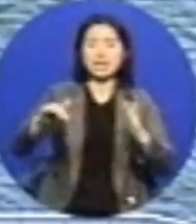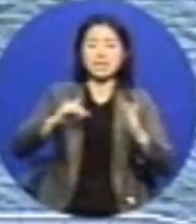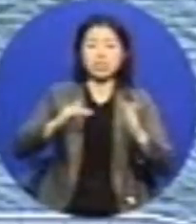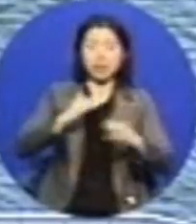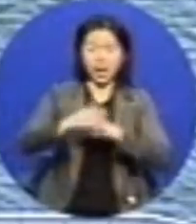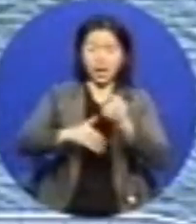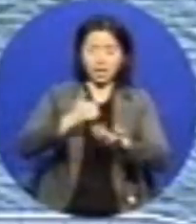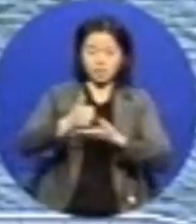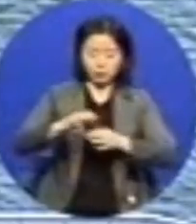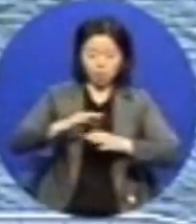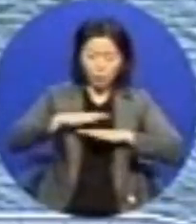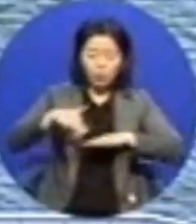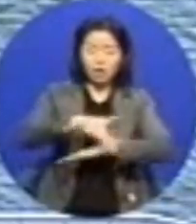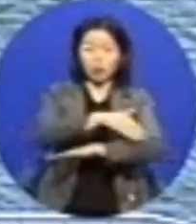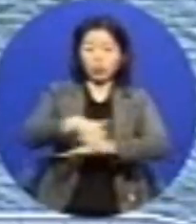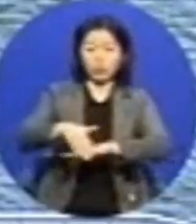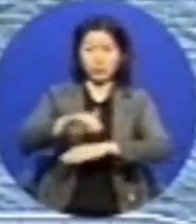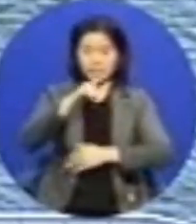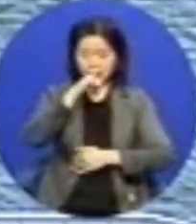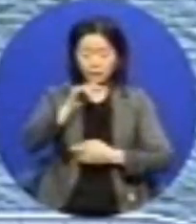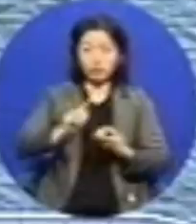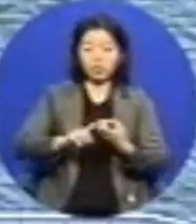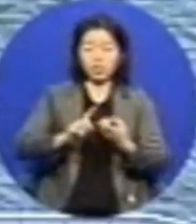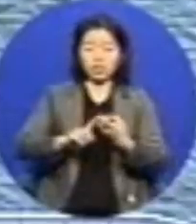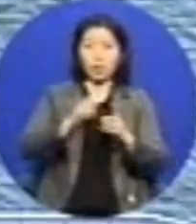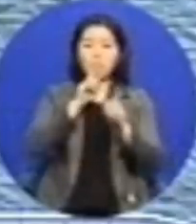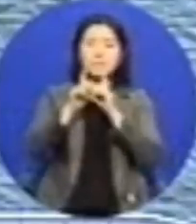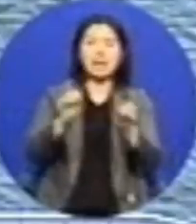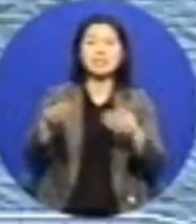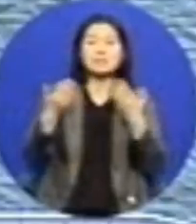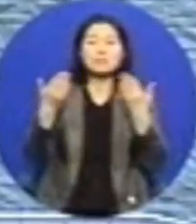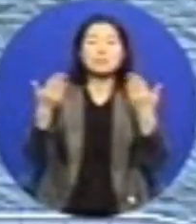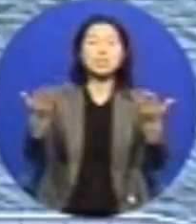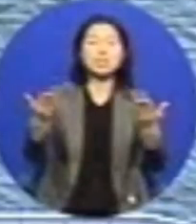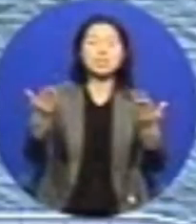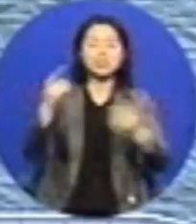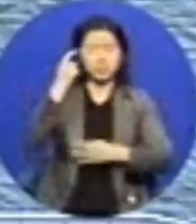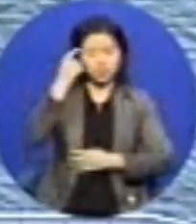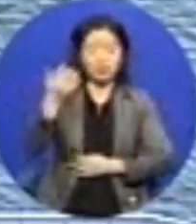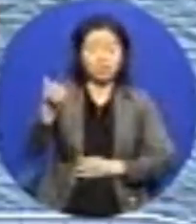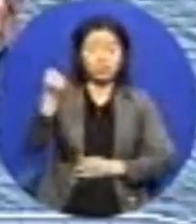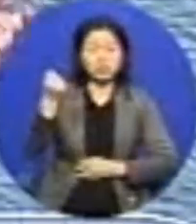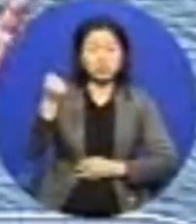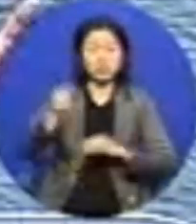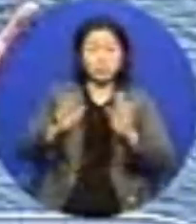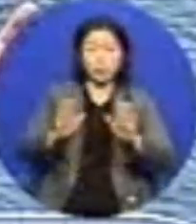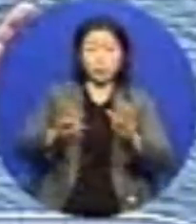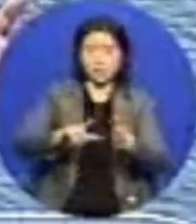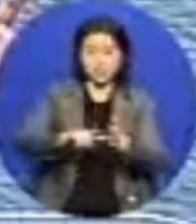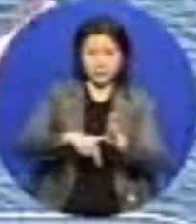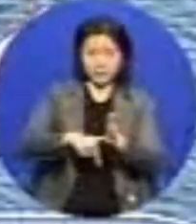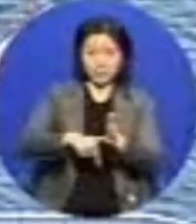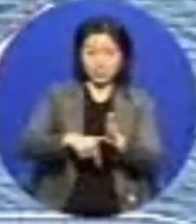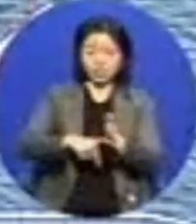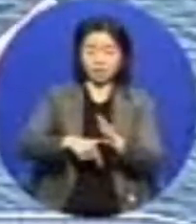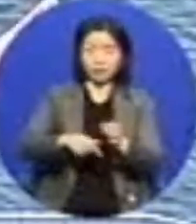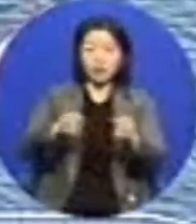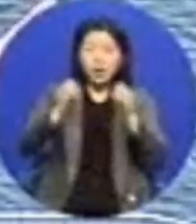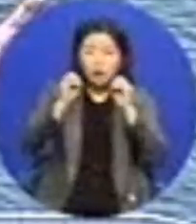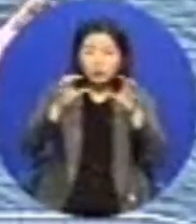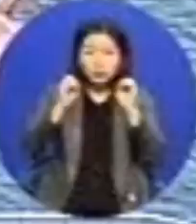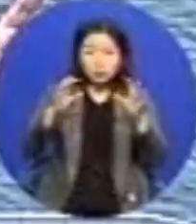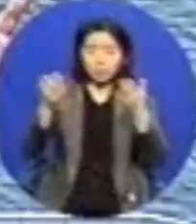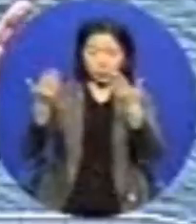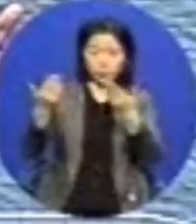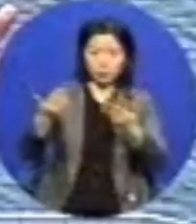계획이 있다는 사실에 대하여 말씀을 드리려고 합니다 오늘 이시간에는 전도를 받아 저처럼